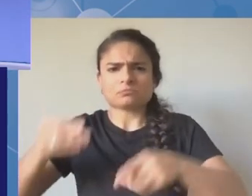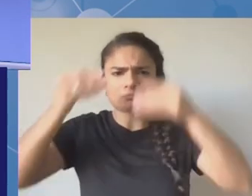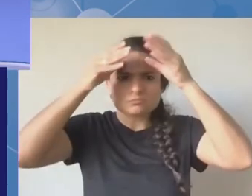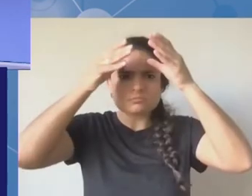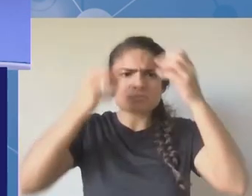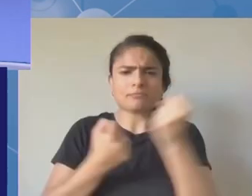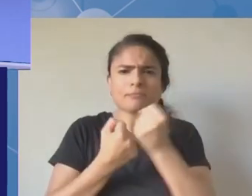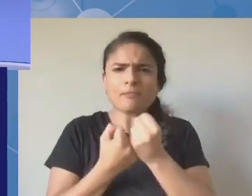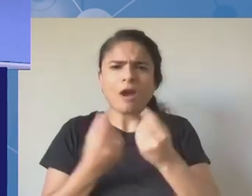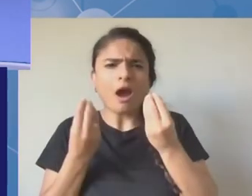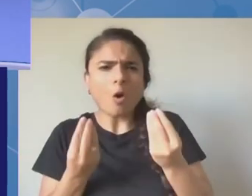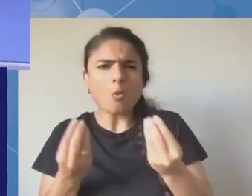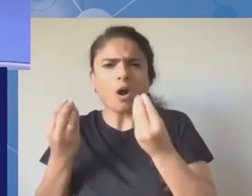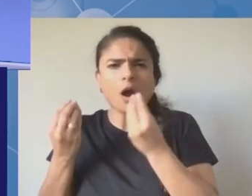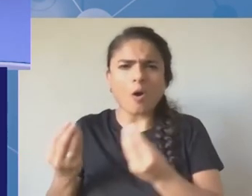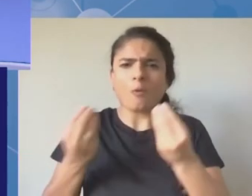أتمنى